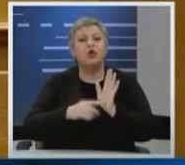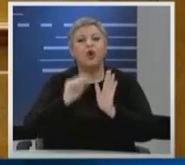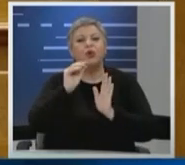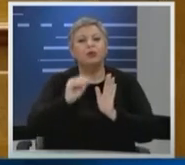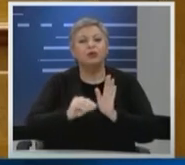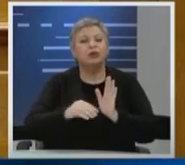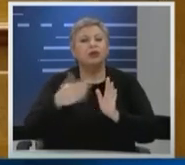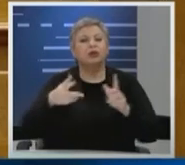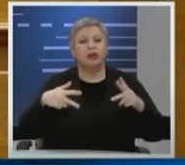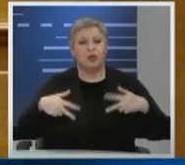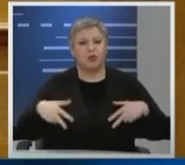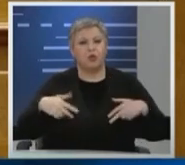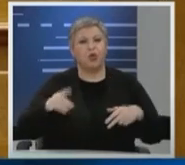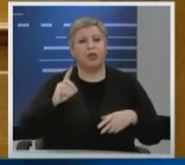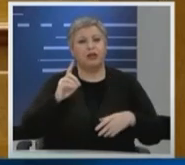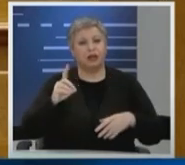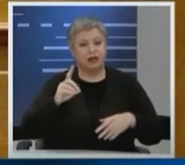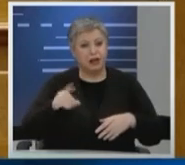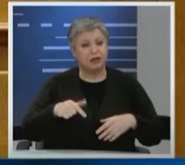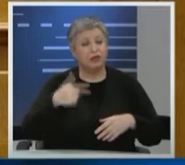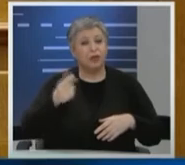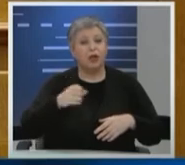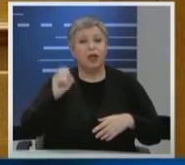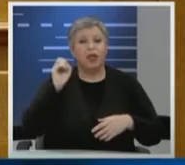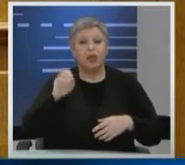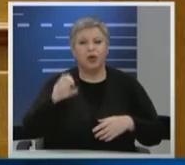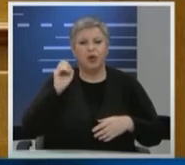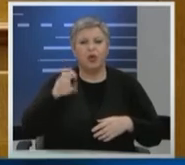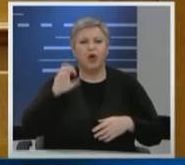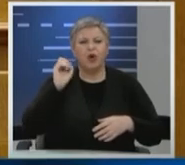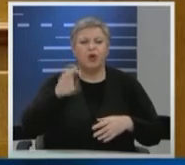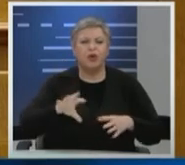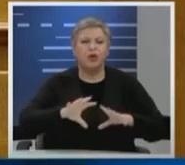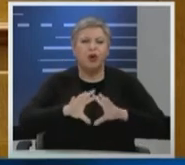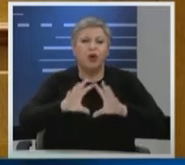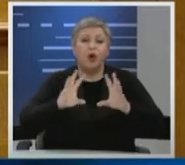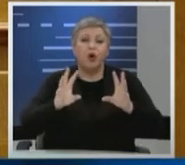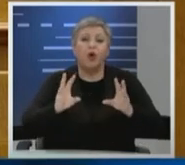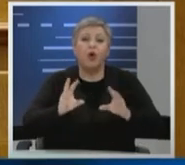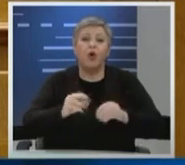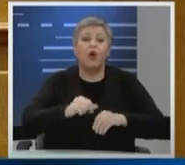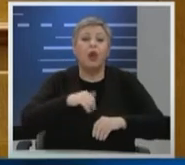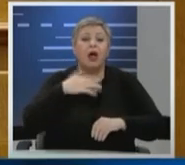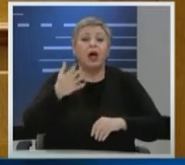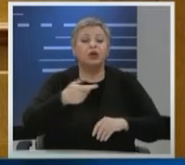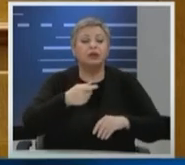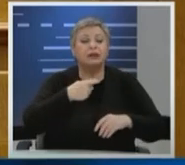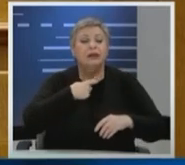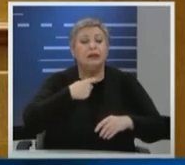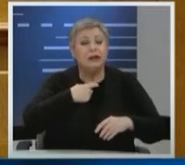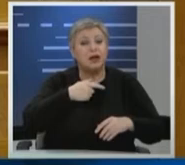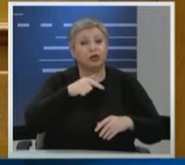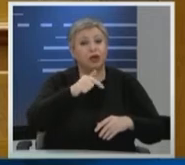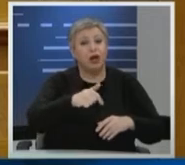Δραγασάκη. Σκανδαλώδη προνόμια. Χρησιμοποιεί όλα τα χρηματοδοτικά εργαλεία για την ικανοποίηση των αναγκών των μονοπωλίων. Η